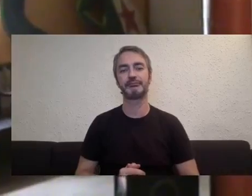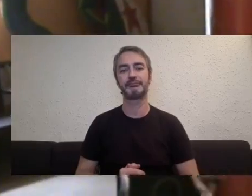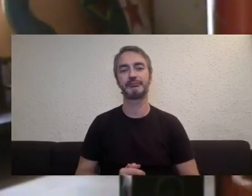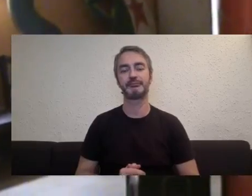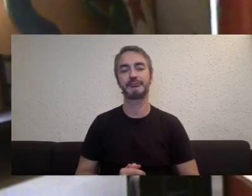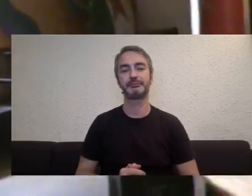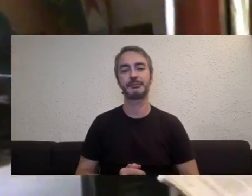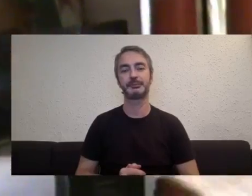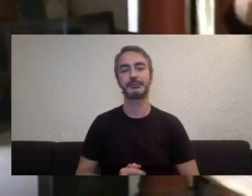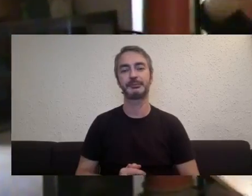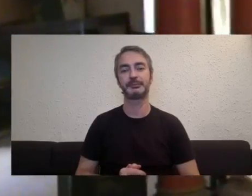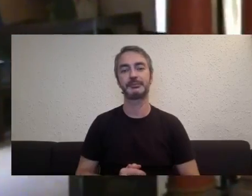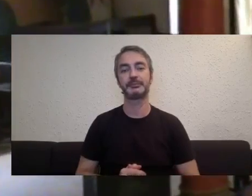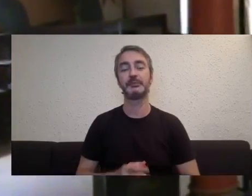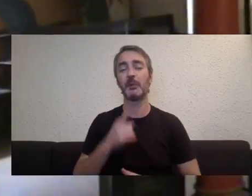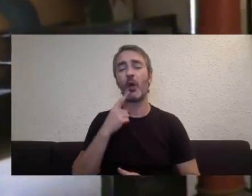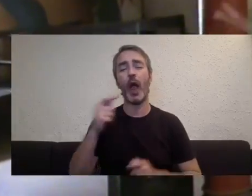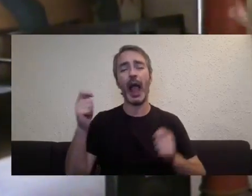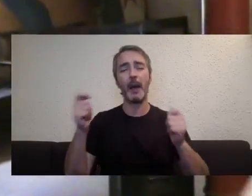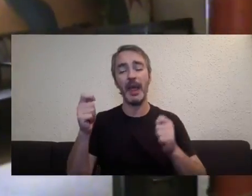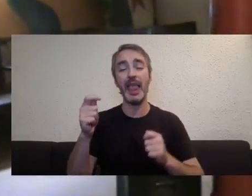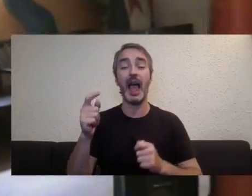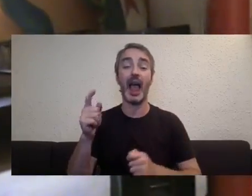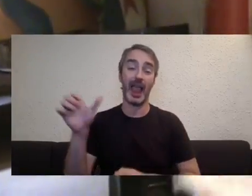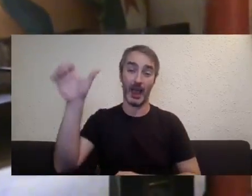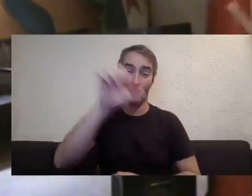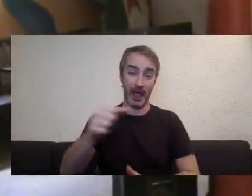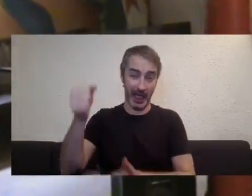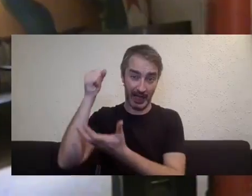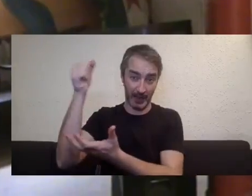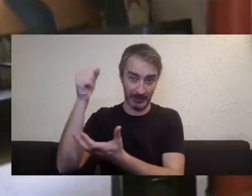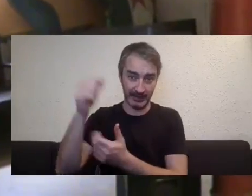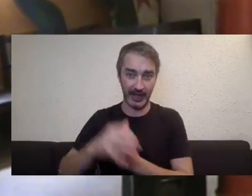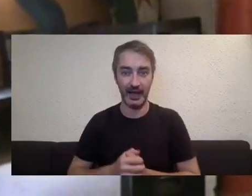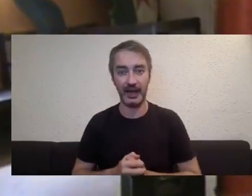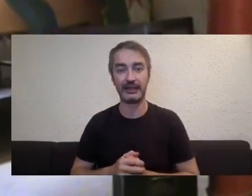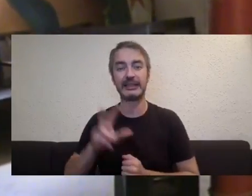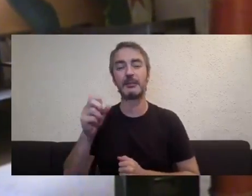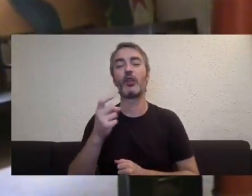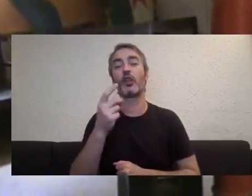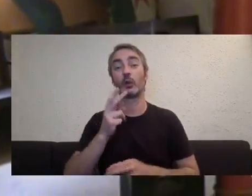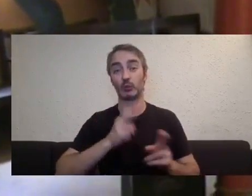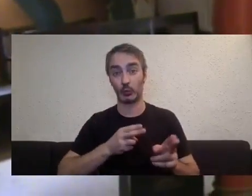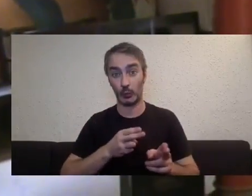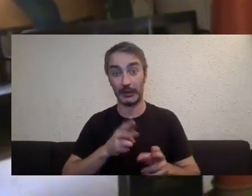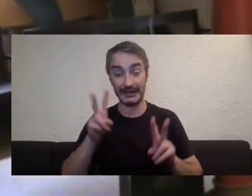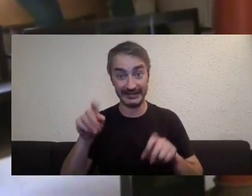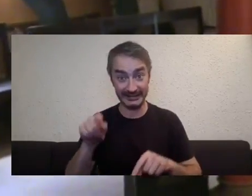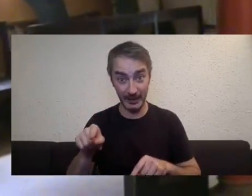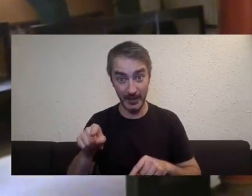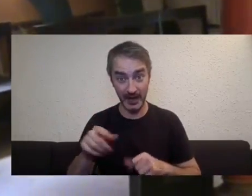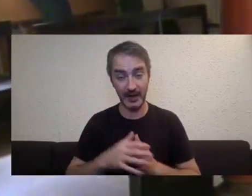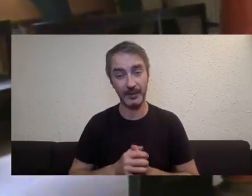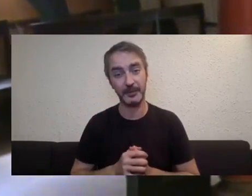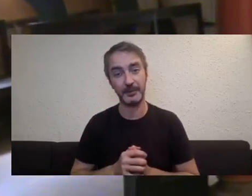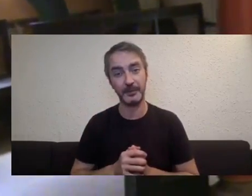bueno, que campanyes com l'Europa del Capital que havíem esmentat abans, el tema dels 12